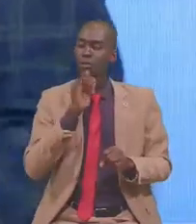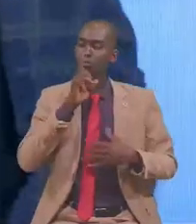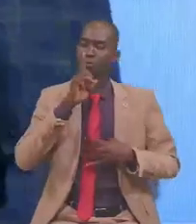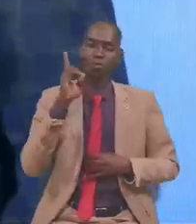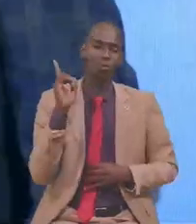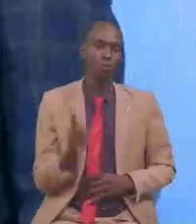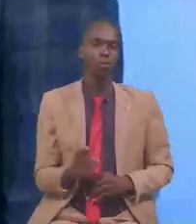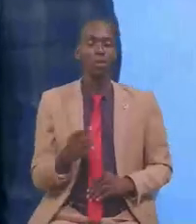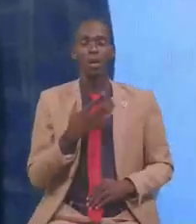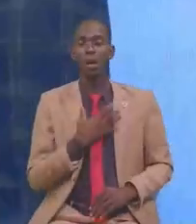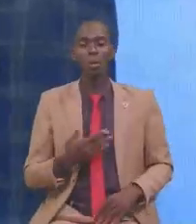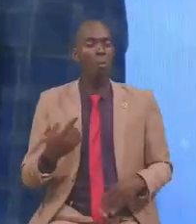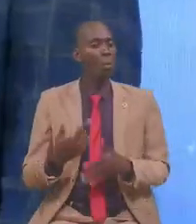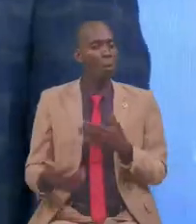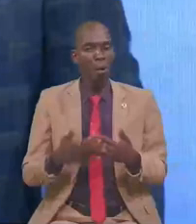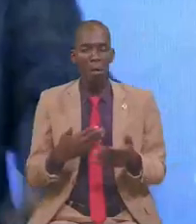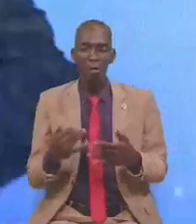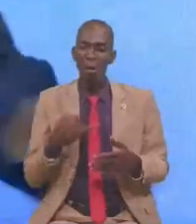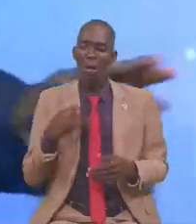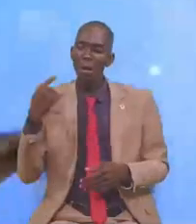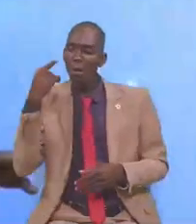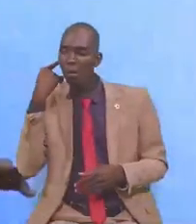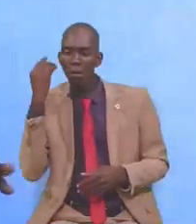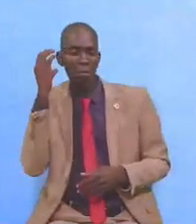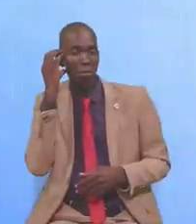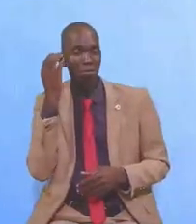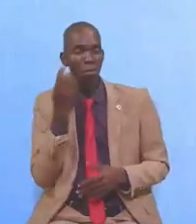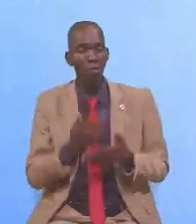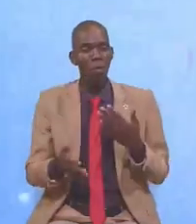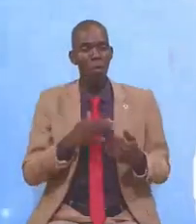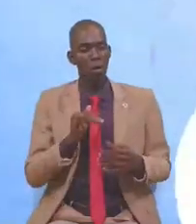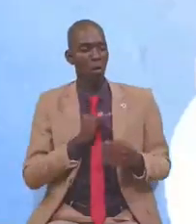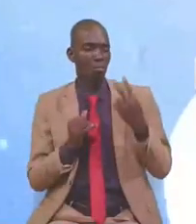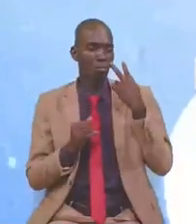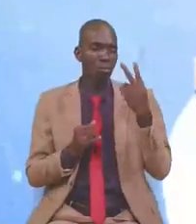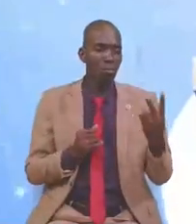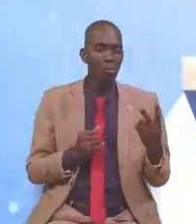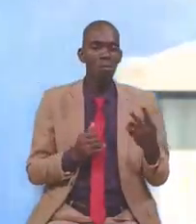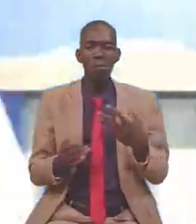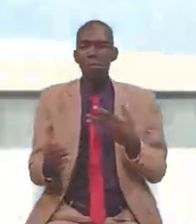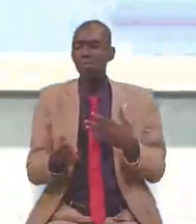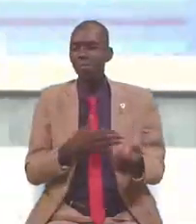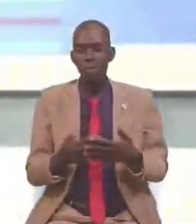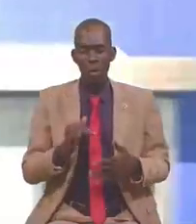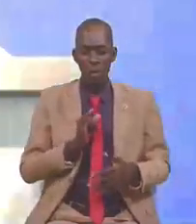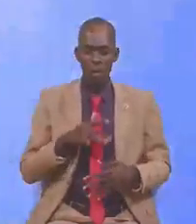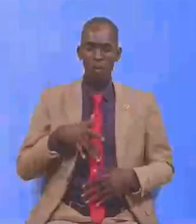est garanti. Quel que soit ce que j'entends, quel que soit ce que je vois, quel que soit ce que je sens, aujourd'hui